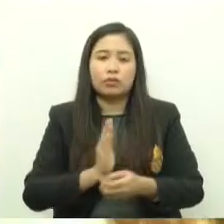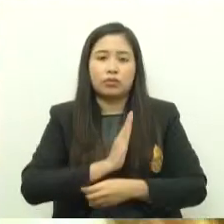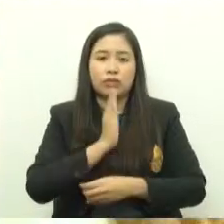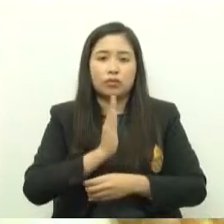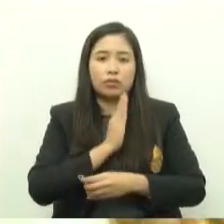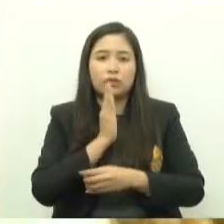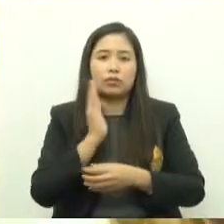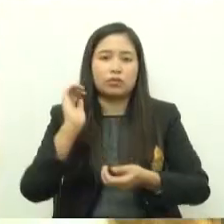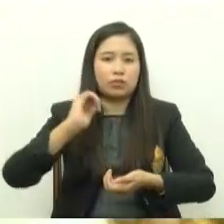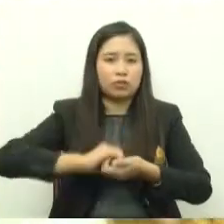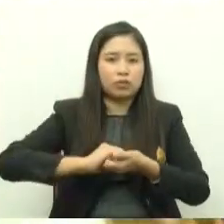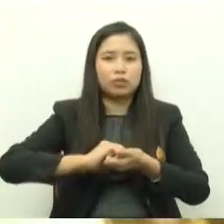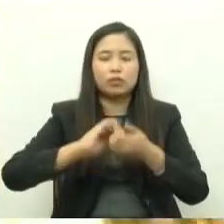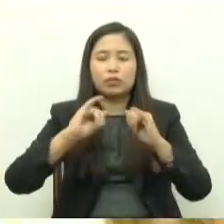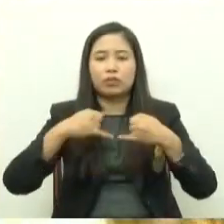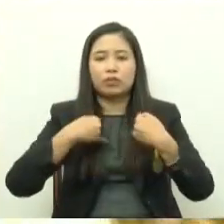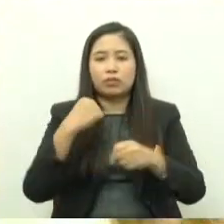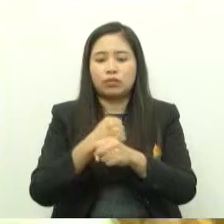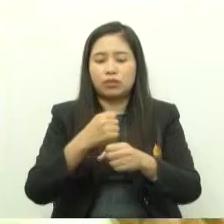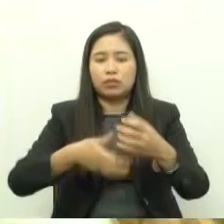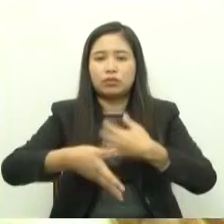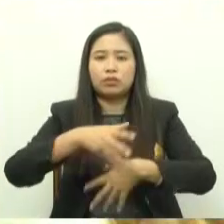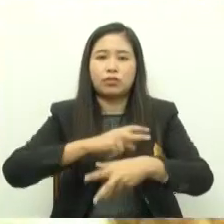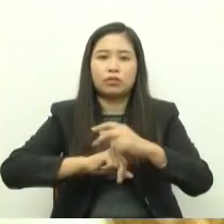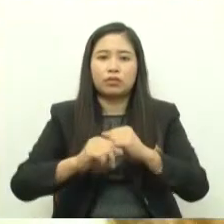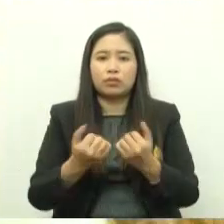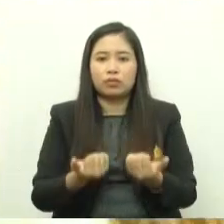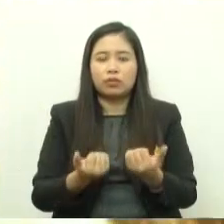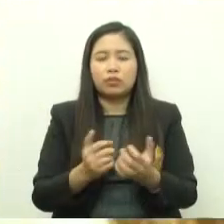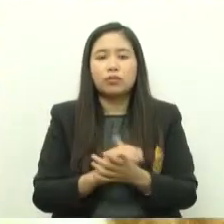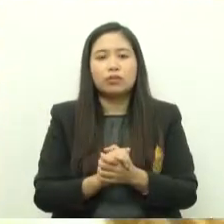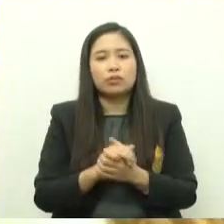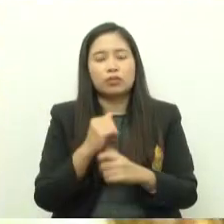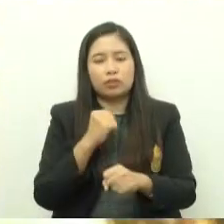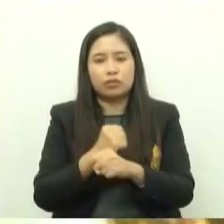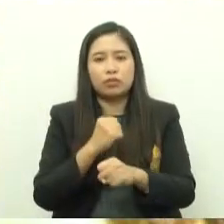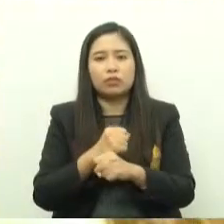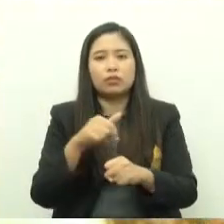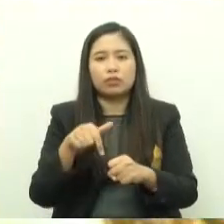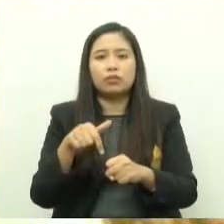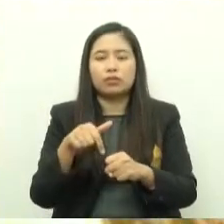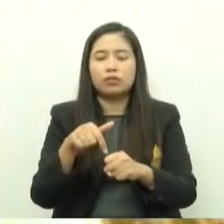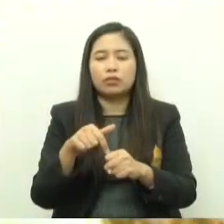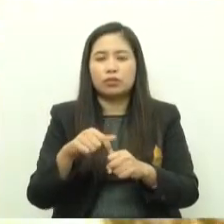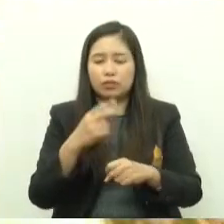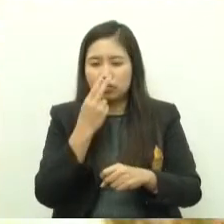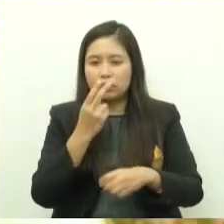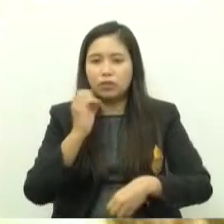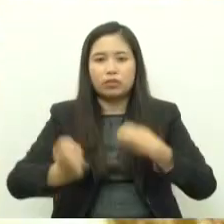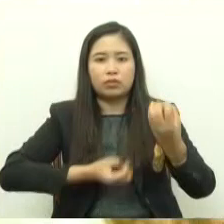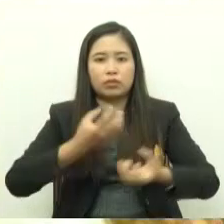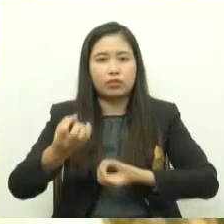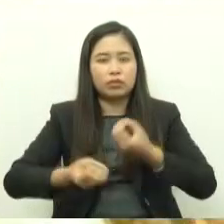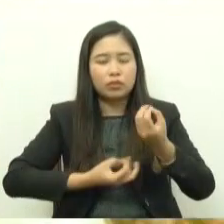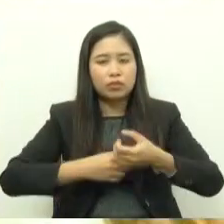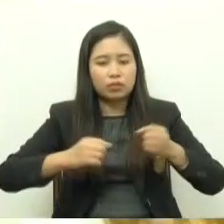ร่วมในการจัดงานศิลปะหัตกรรมนะคะซึ่งงานนี้นะคะก็ได้ค้นพบความสามารถของนักเรียนในที่